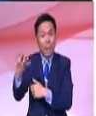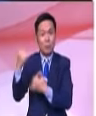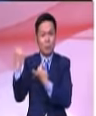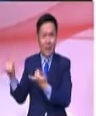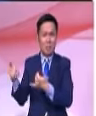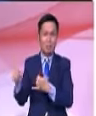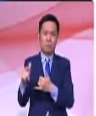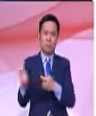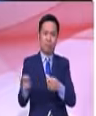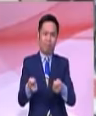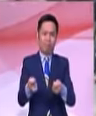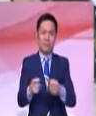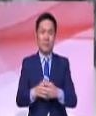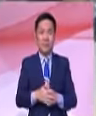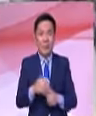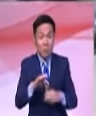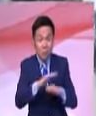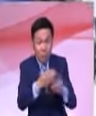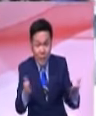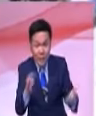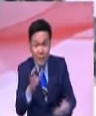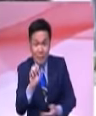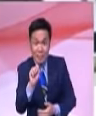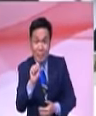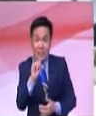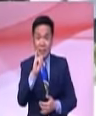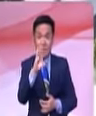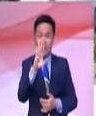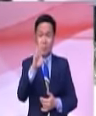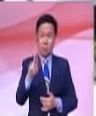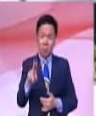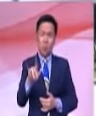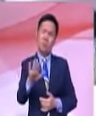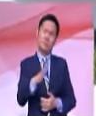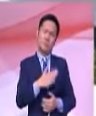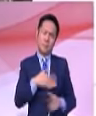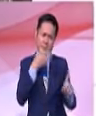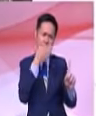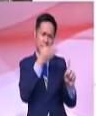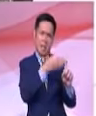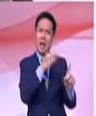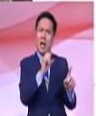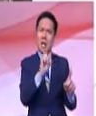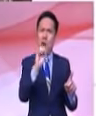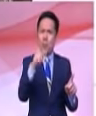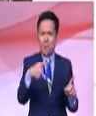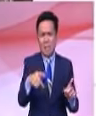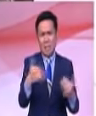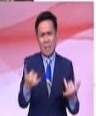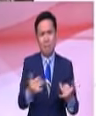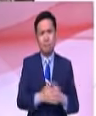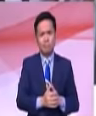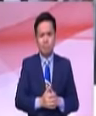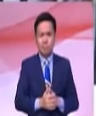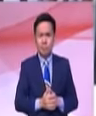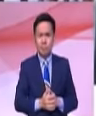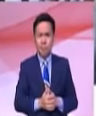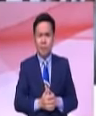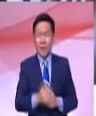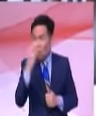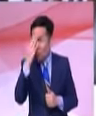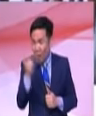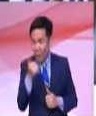Clarence Ting berkata penduduk di Sibu dinasihati supaya patuh prosedur operasi standard SOP yang telah ditetapkan